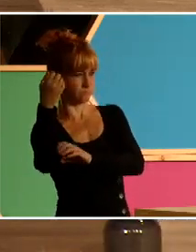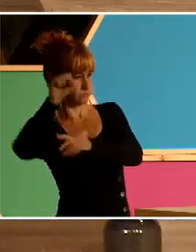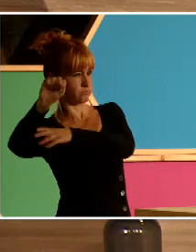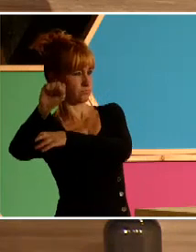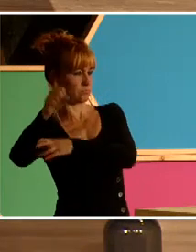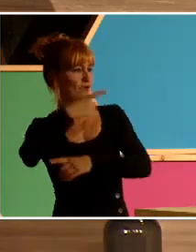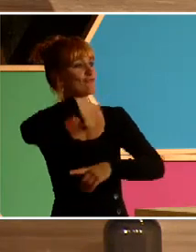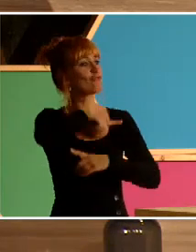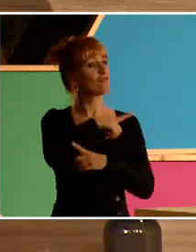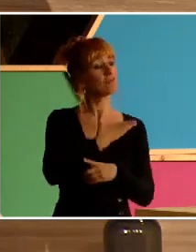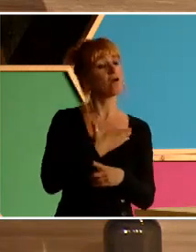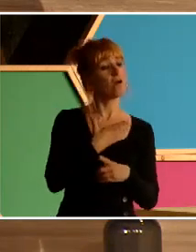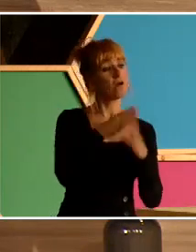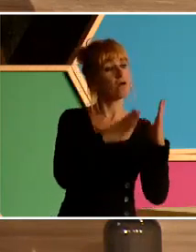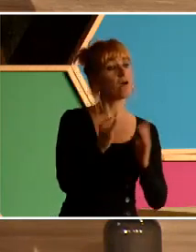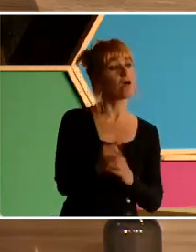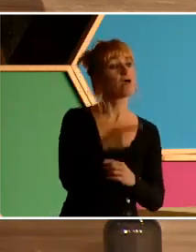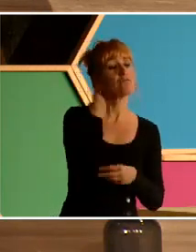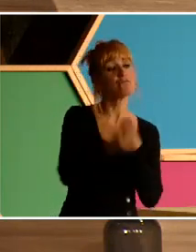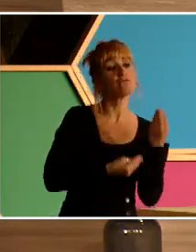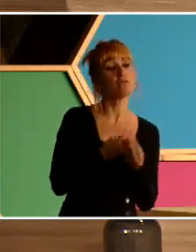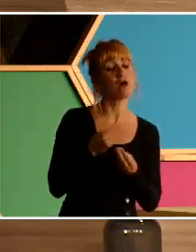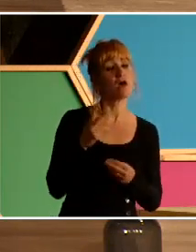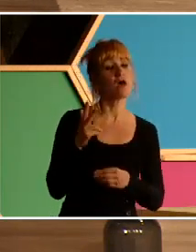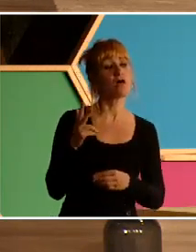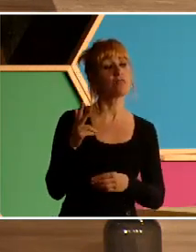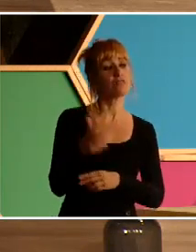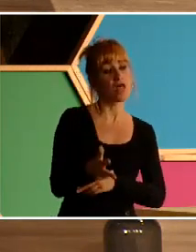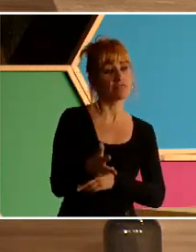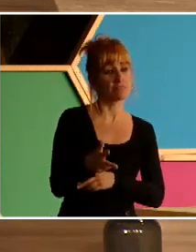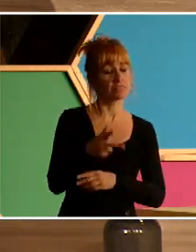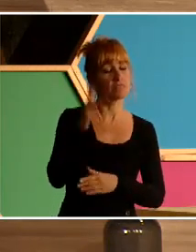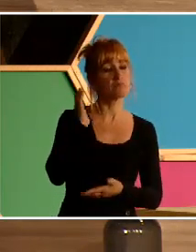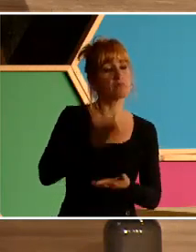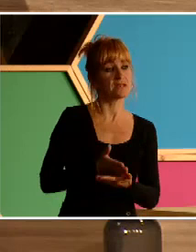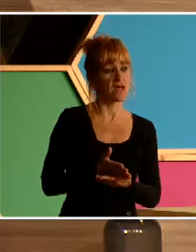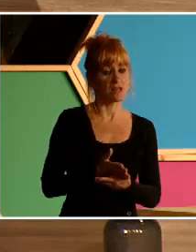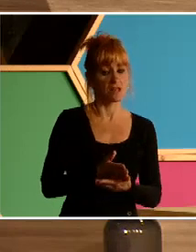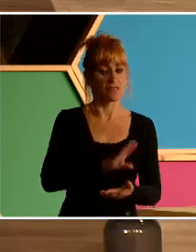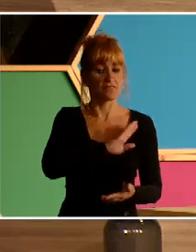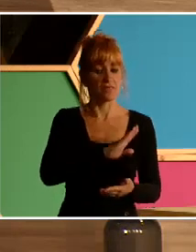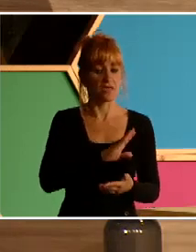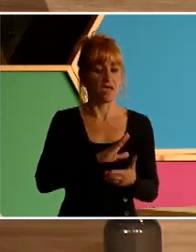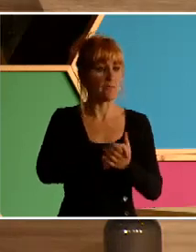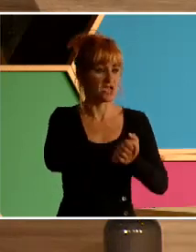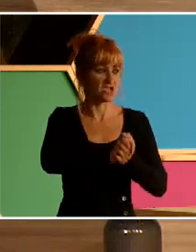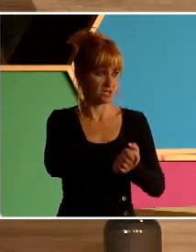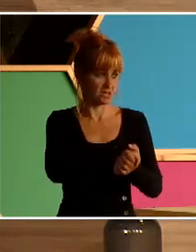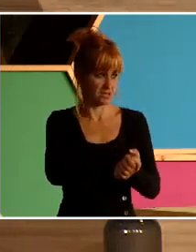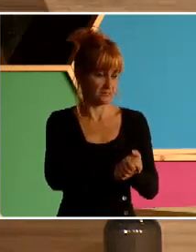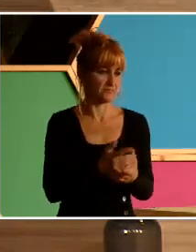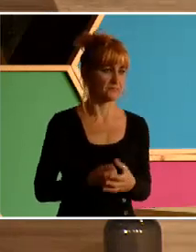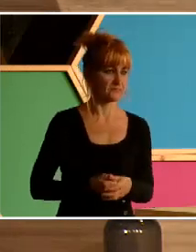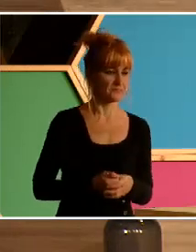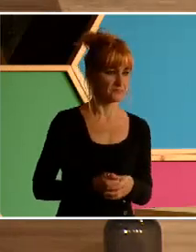un ajuntament que aplicava un dret penal de l'amic i que s'abstenia d'intervenir contra els excessos dels forts, contra els